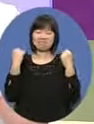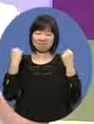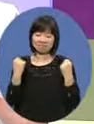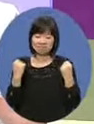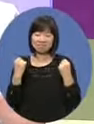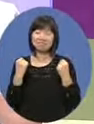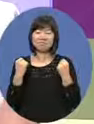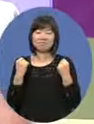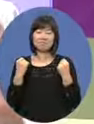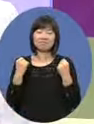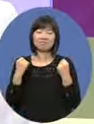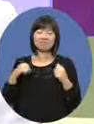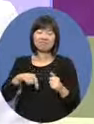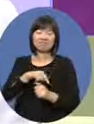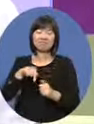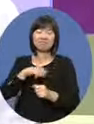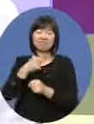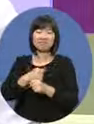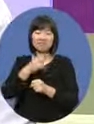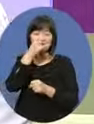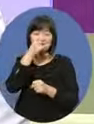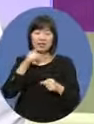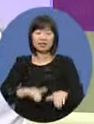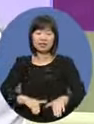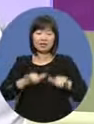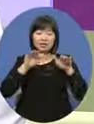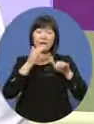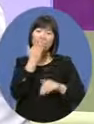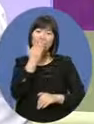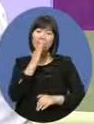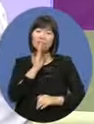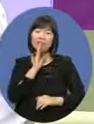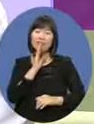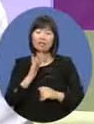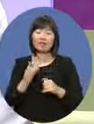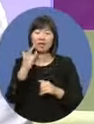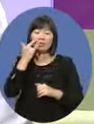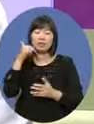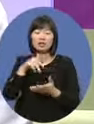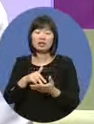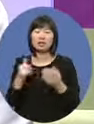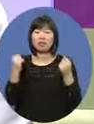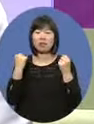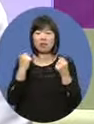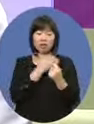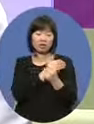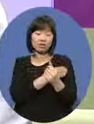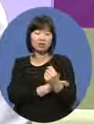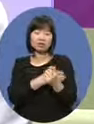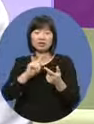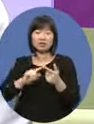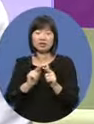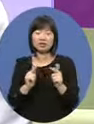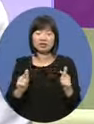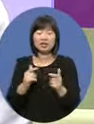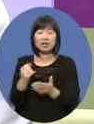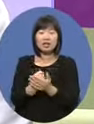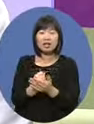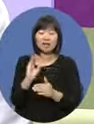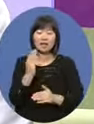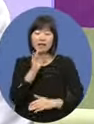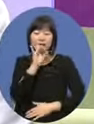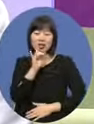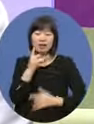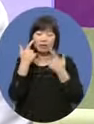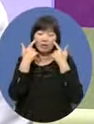버텨지는 뒷배경을 삼아서 성장을 해나갈 수가 있어요. 그래서 네. 부모로서의 건강한 권위 이것들을 좀 가셔서 되는 거 안 되는